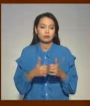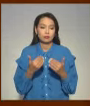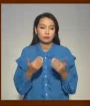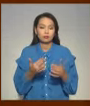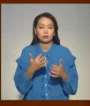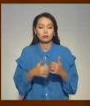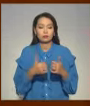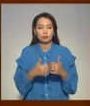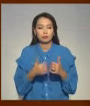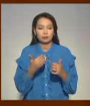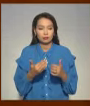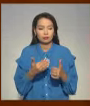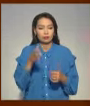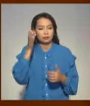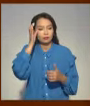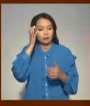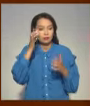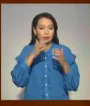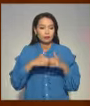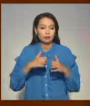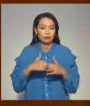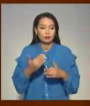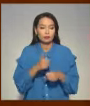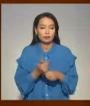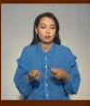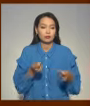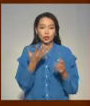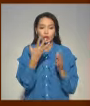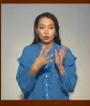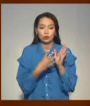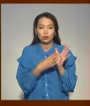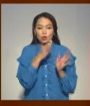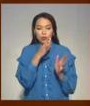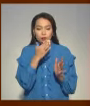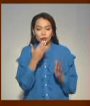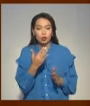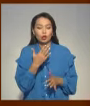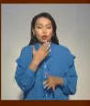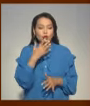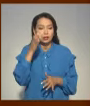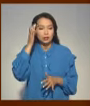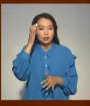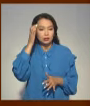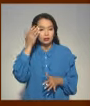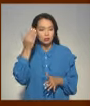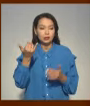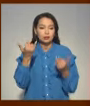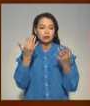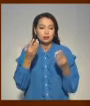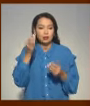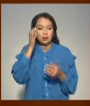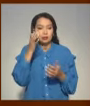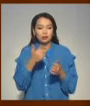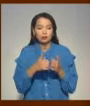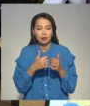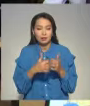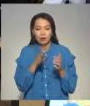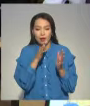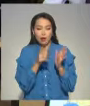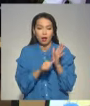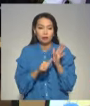Орта жасы ғылыми зерттеу институттардың басшылардың 59 жас, ұлттық ғылым академиямыздың қазіргі таңда академиктердің орта жасы 69